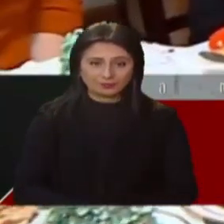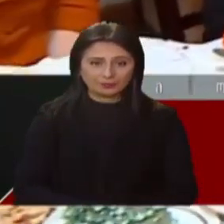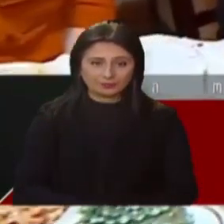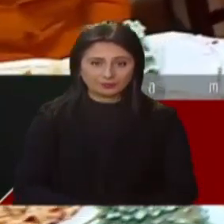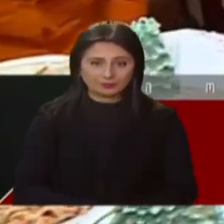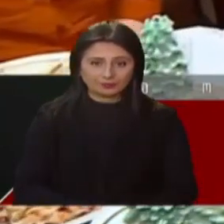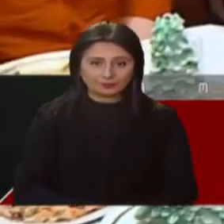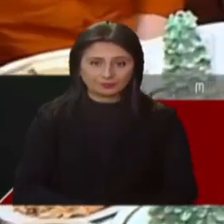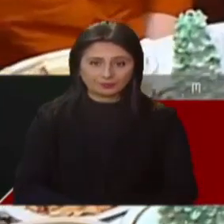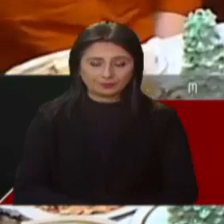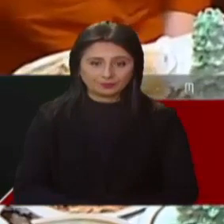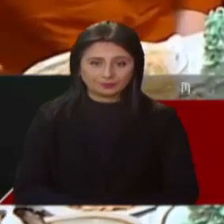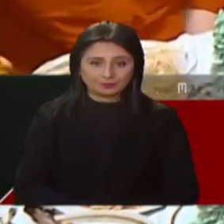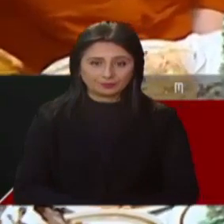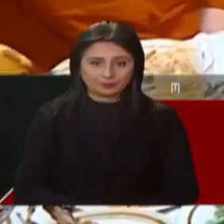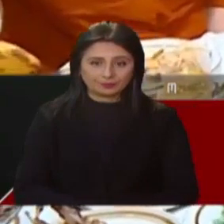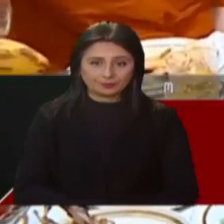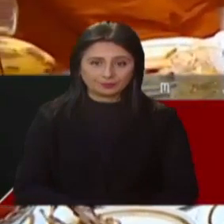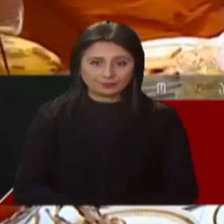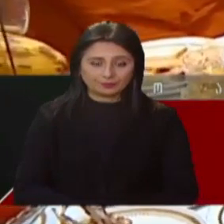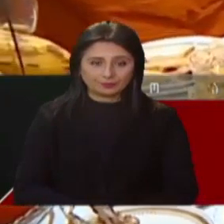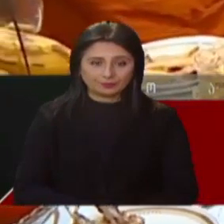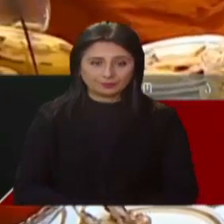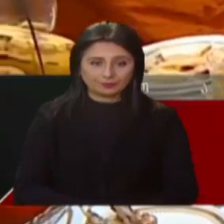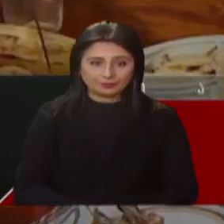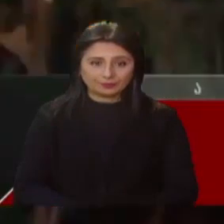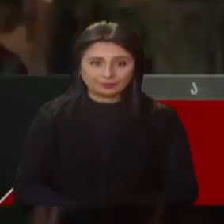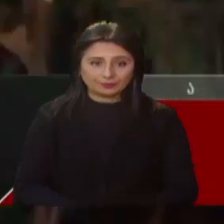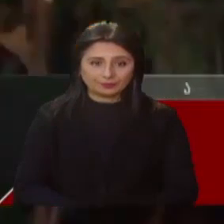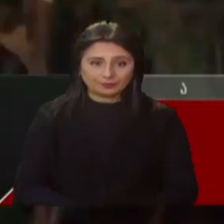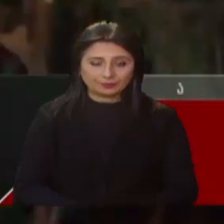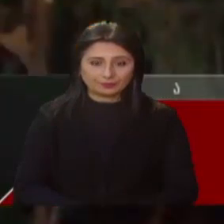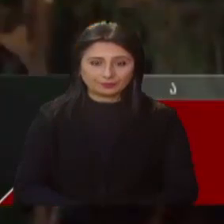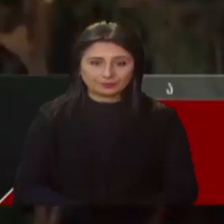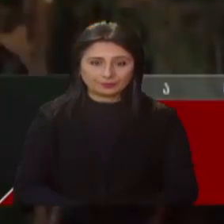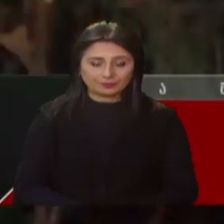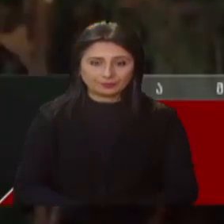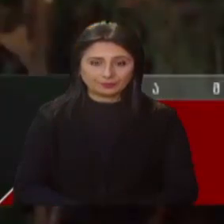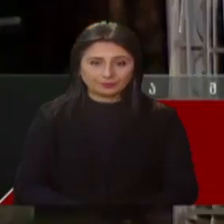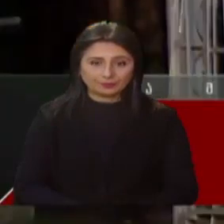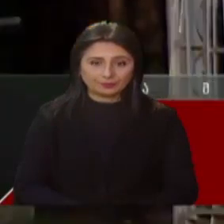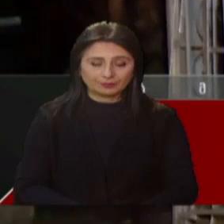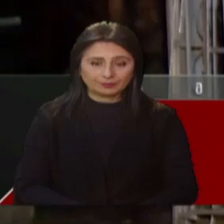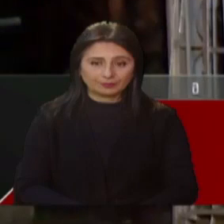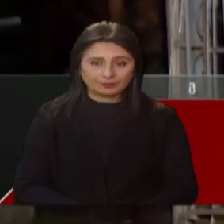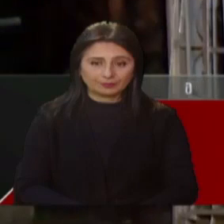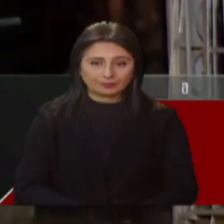სურდი რადმა წვალე, რად გამწვალე, გეაცვალე.